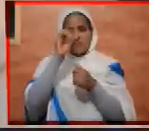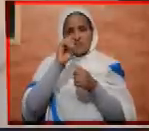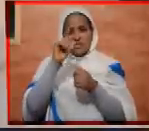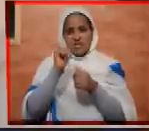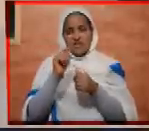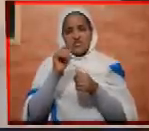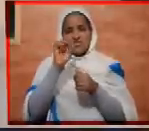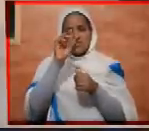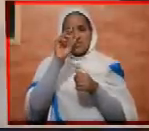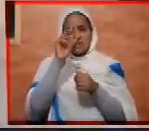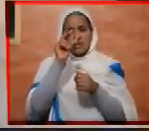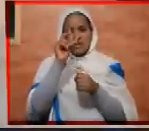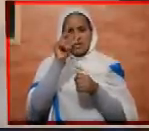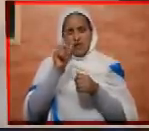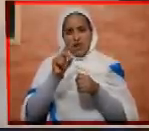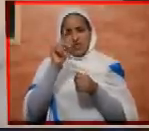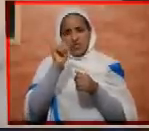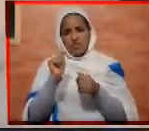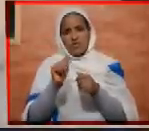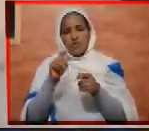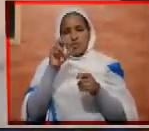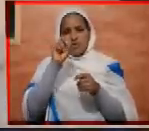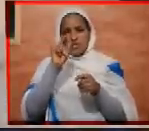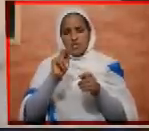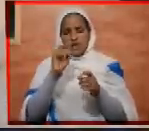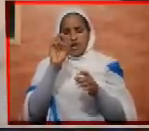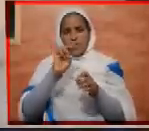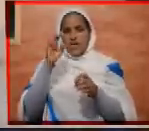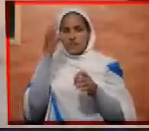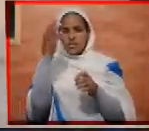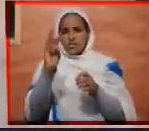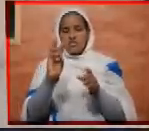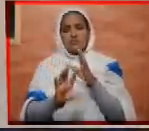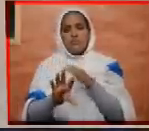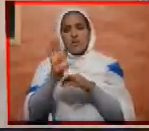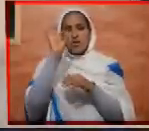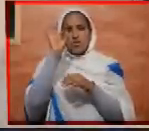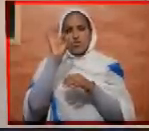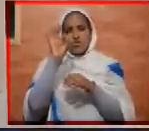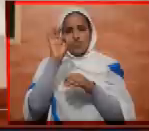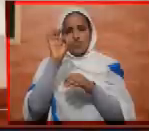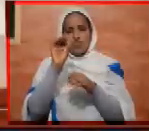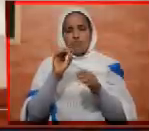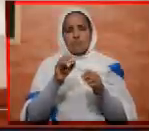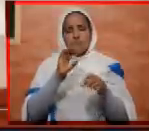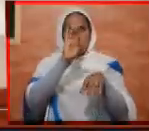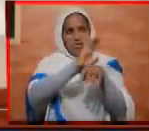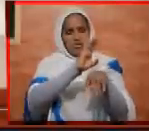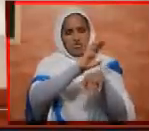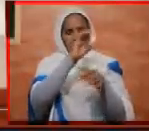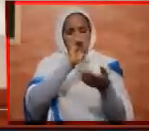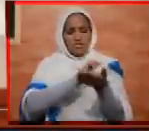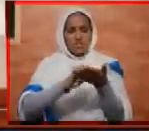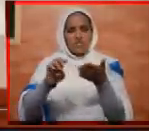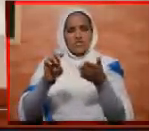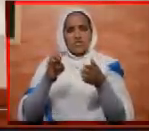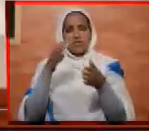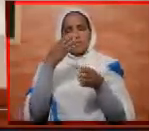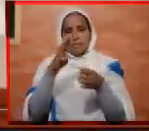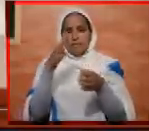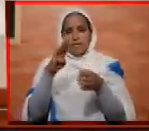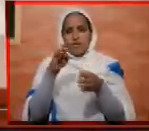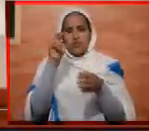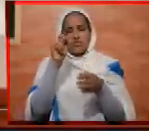የነበረው የጉባኤ ትምህርት ቤት ባህር ዳር ዙሪያ አካባቢ ሳባይ ባህታ